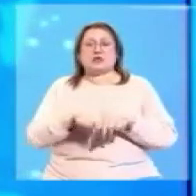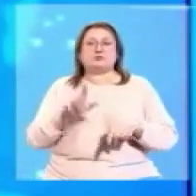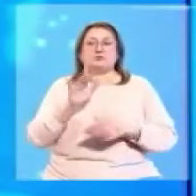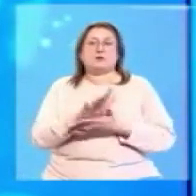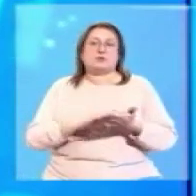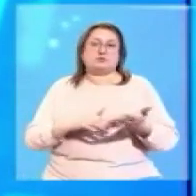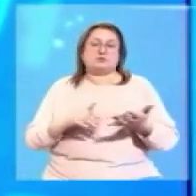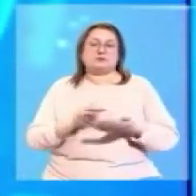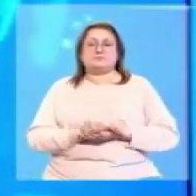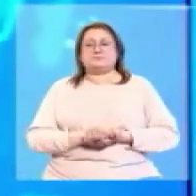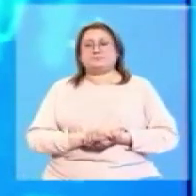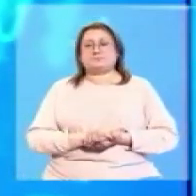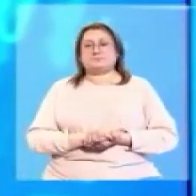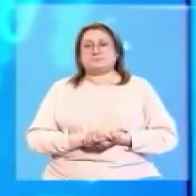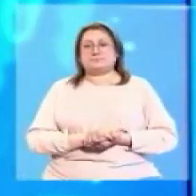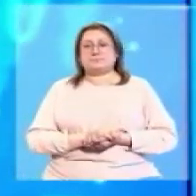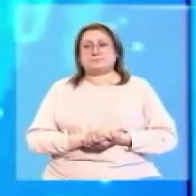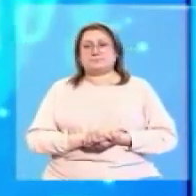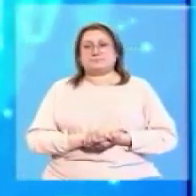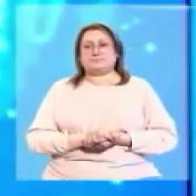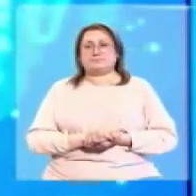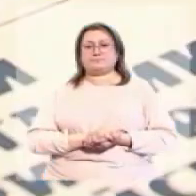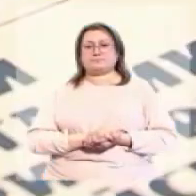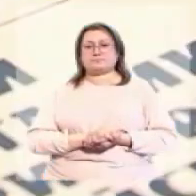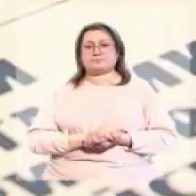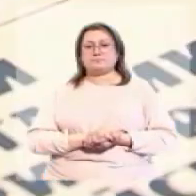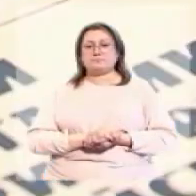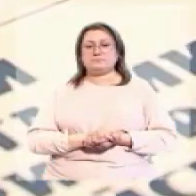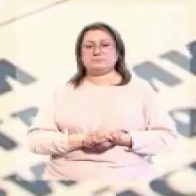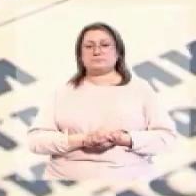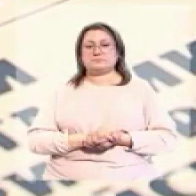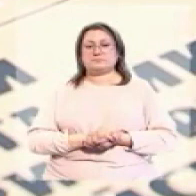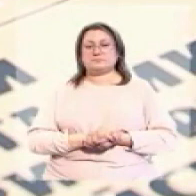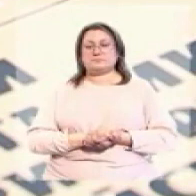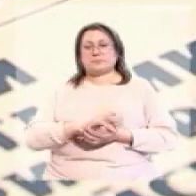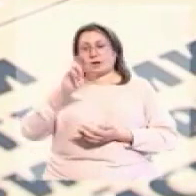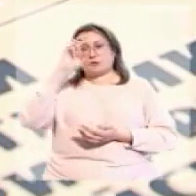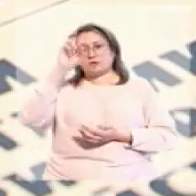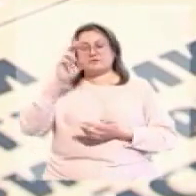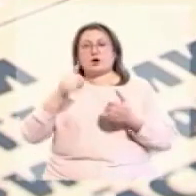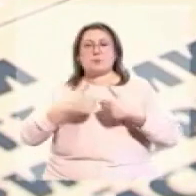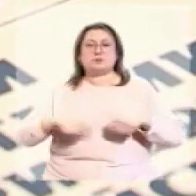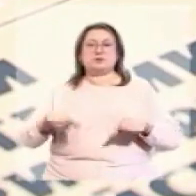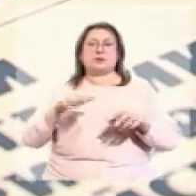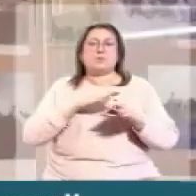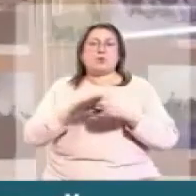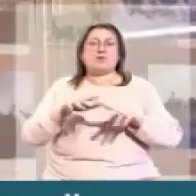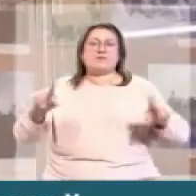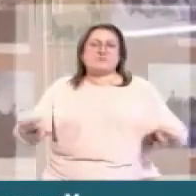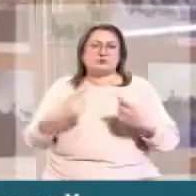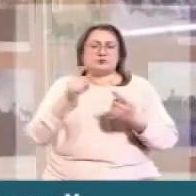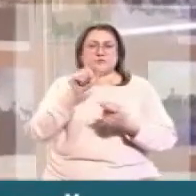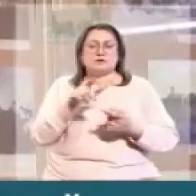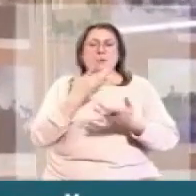будет продолжена. Подробности в следующем материале. Государственная комиссия по полной реабилитации